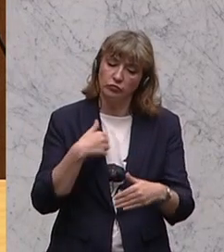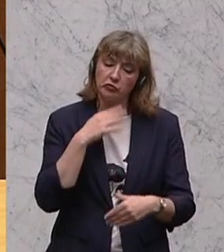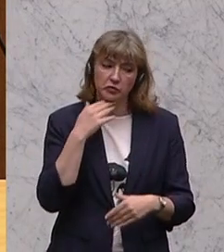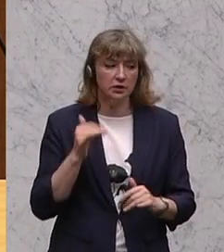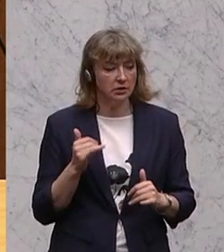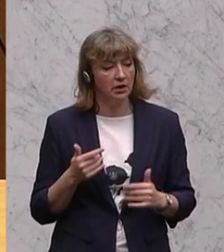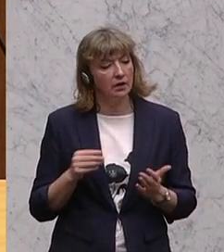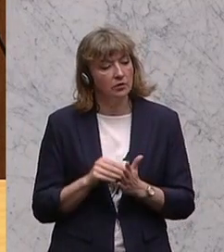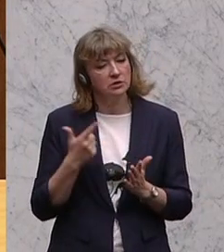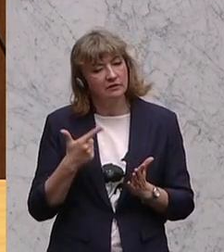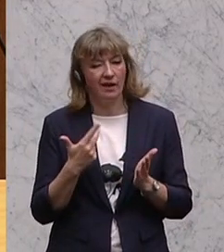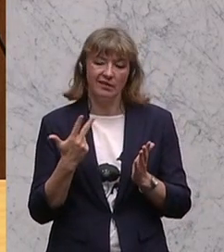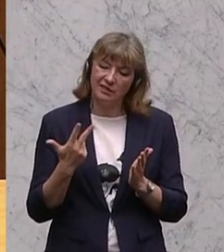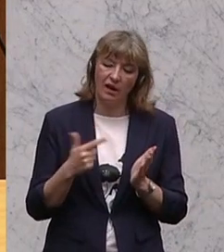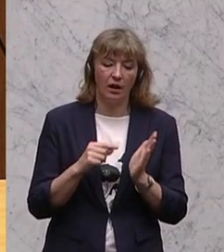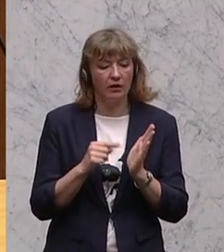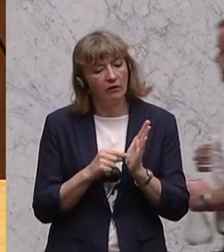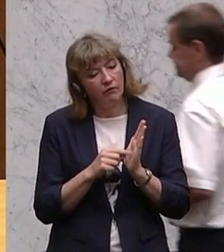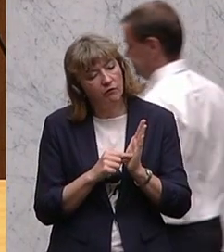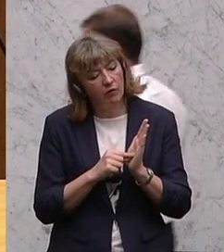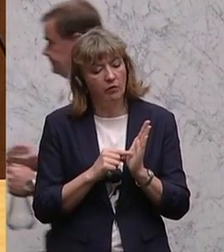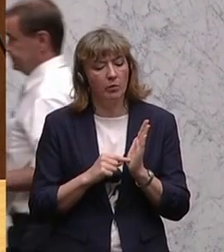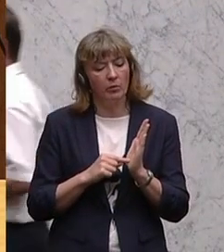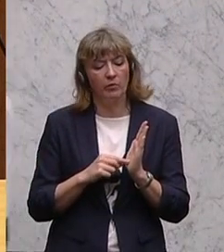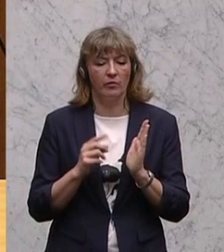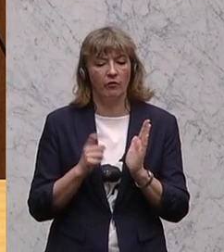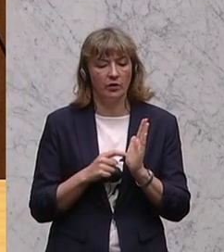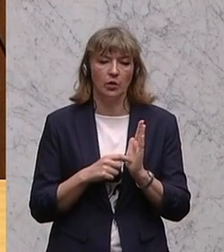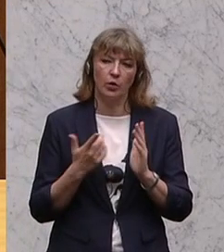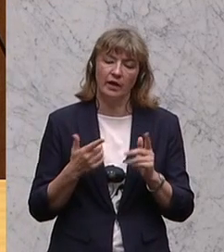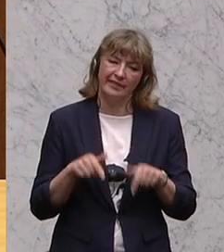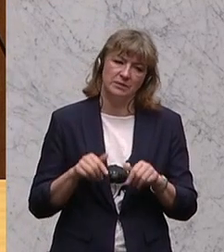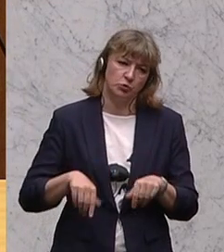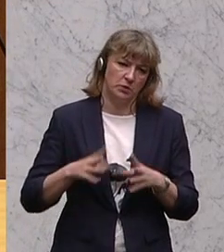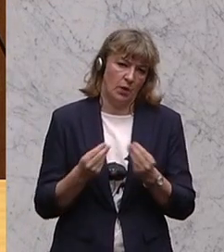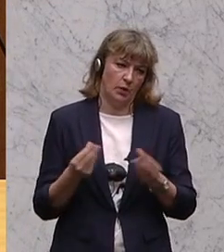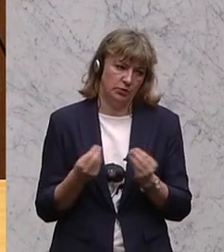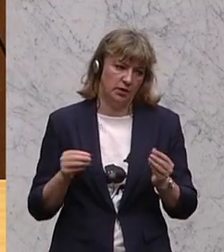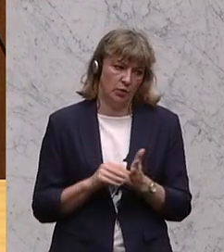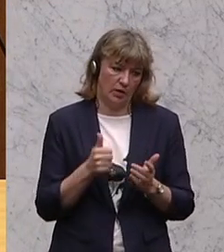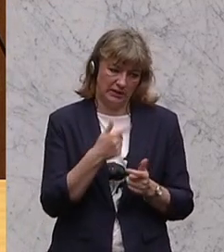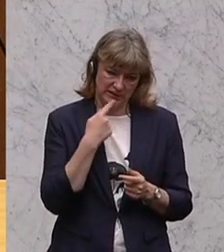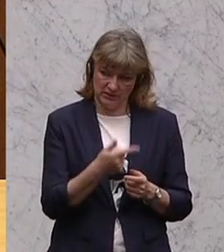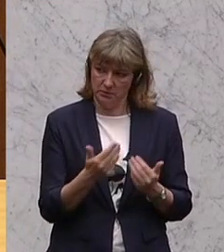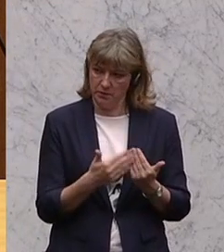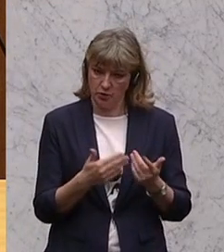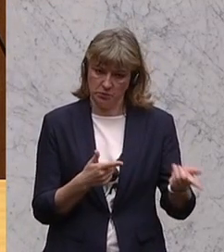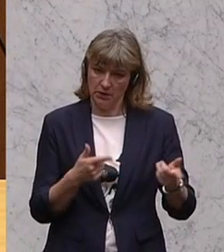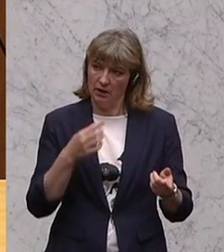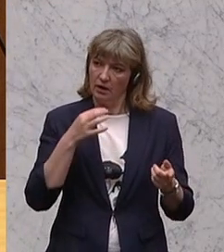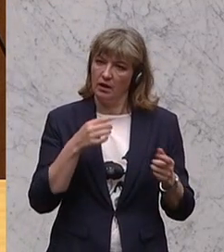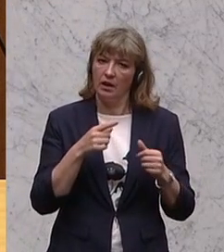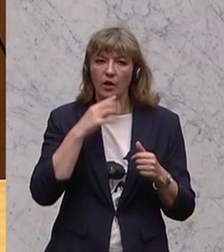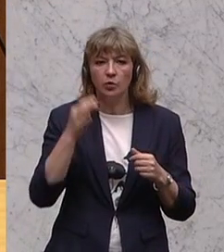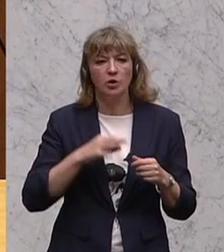mal, zwei, drei Kernforderungen oder harte Forderungen von uns noch gibt, die sozusagen auszuräumen gewesen wären. Das eine ist eben, Sie haben schon erwähnt, die Frage